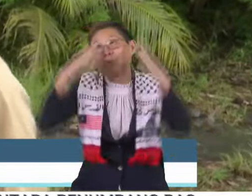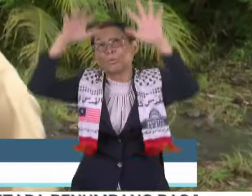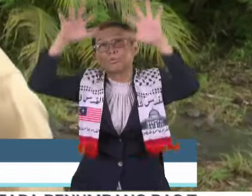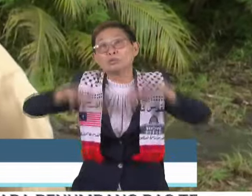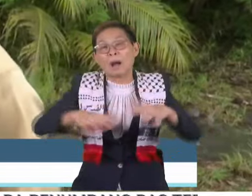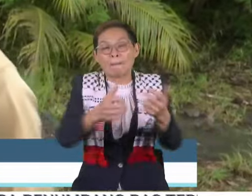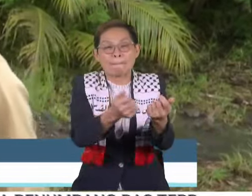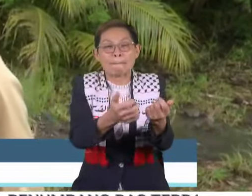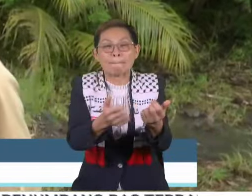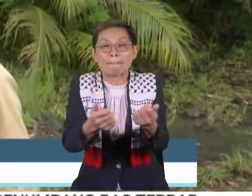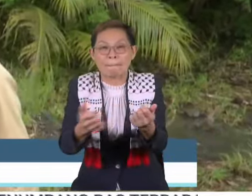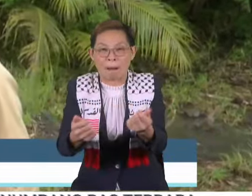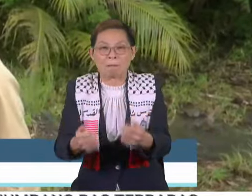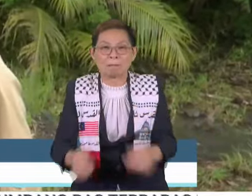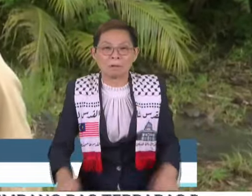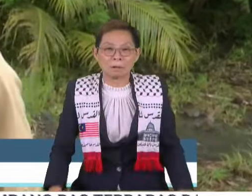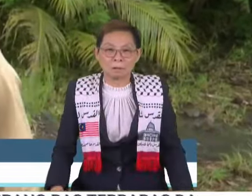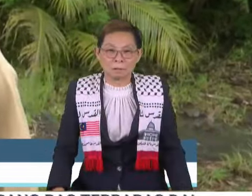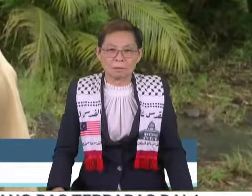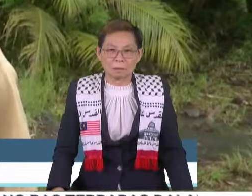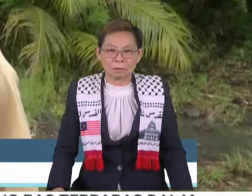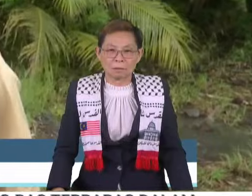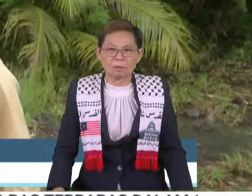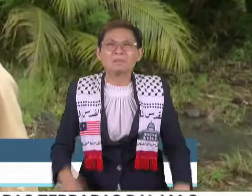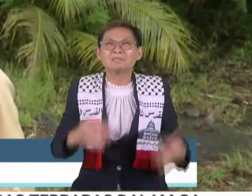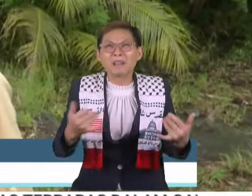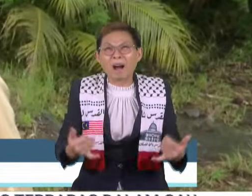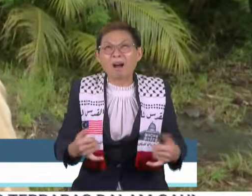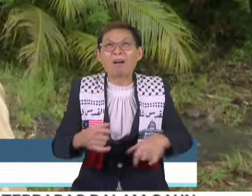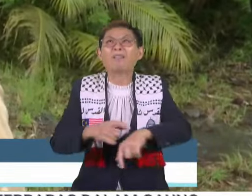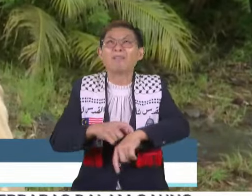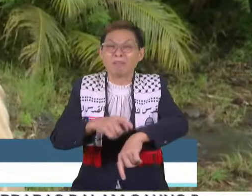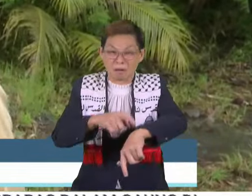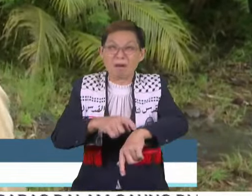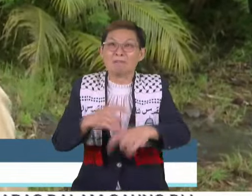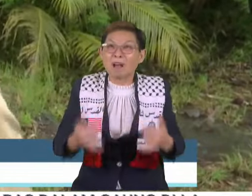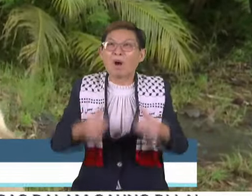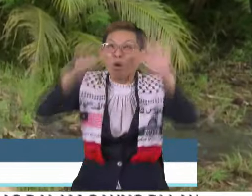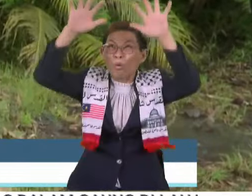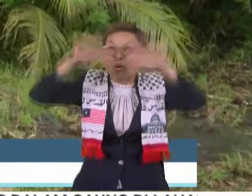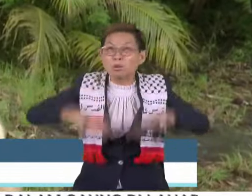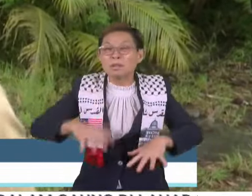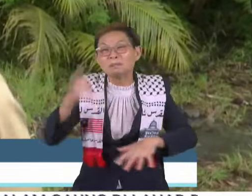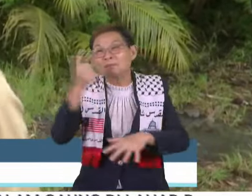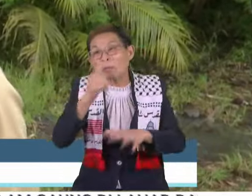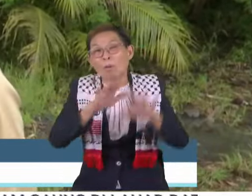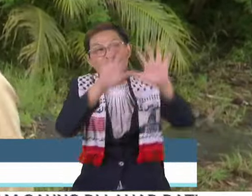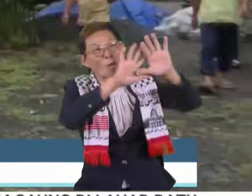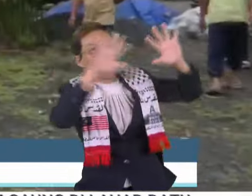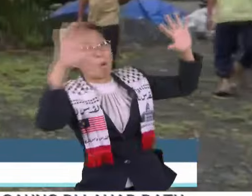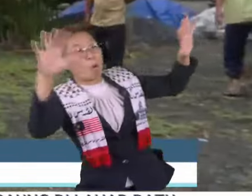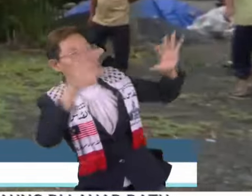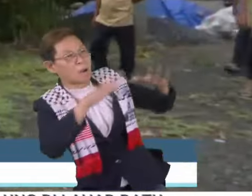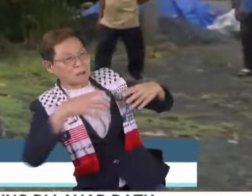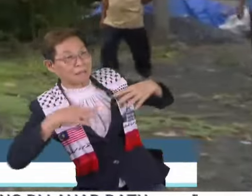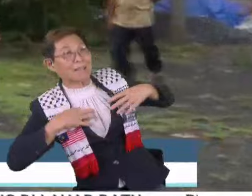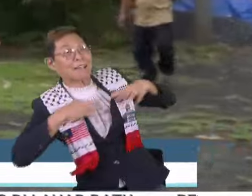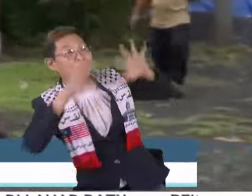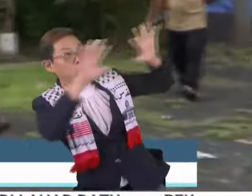ke apa ni. Hujan ni kuat lagi. Musim hujan. Kalau tak buat macam ni, kita tak boleh duduk lagi.